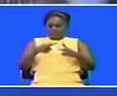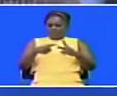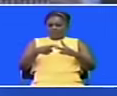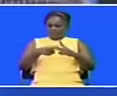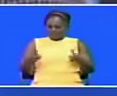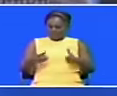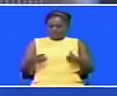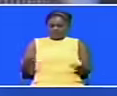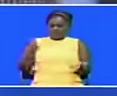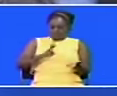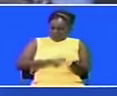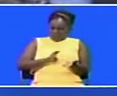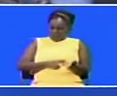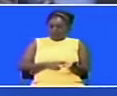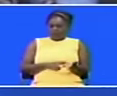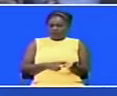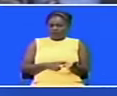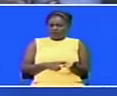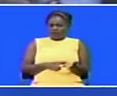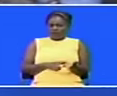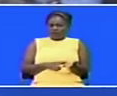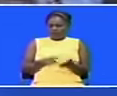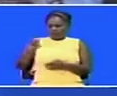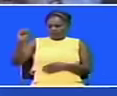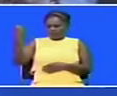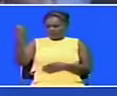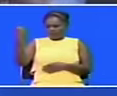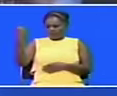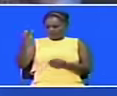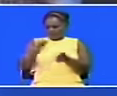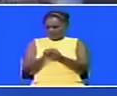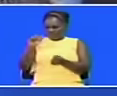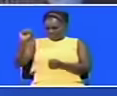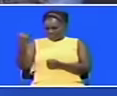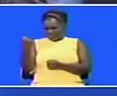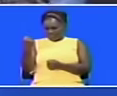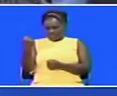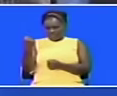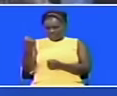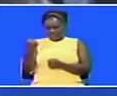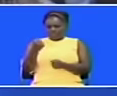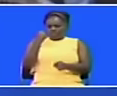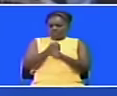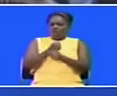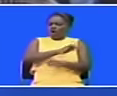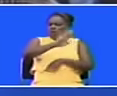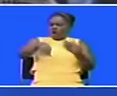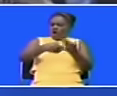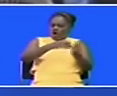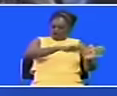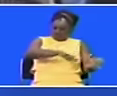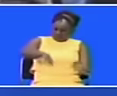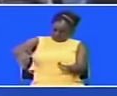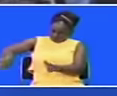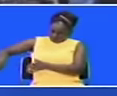registration begins on the 15th, let us put everything else aside. All